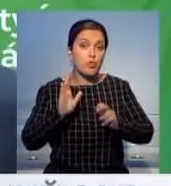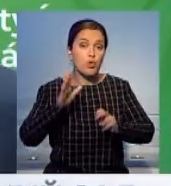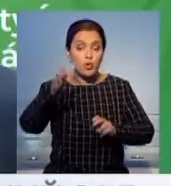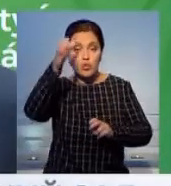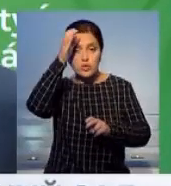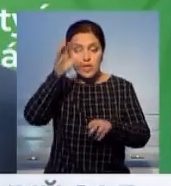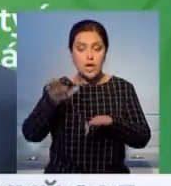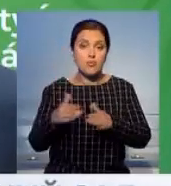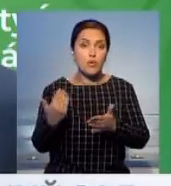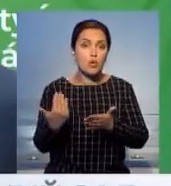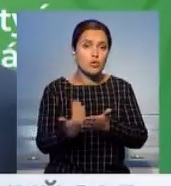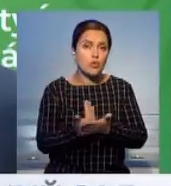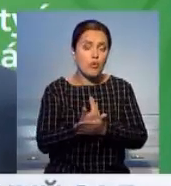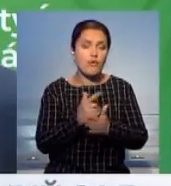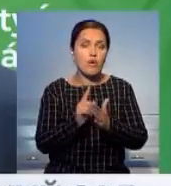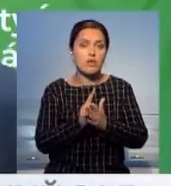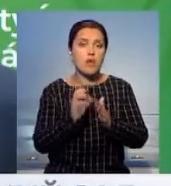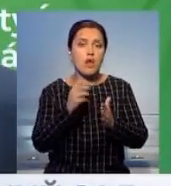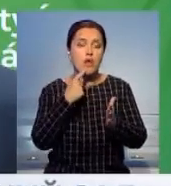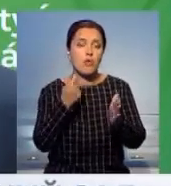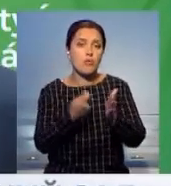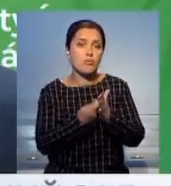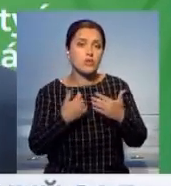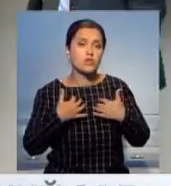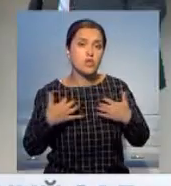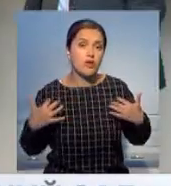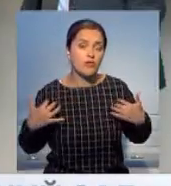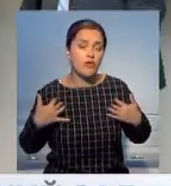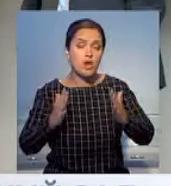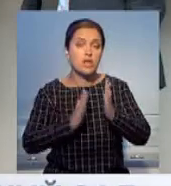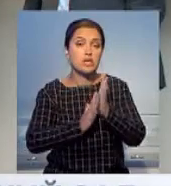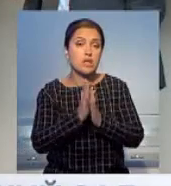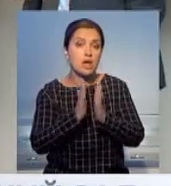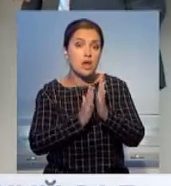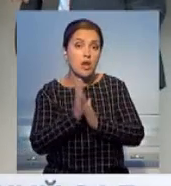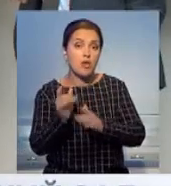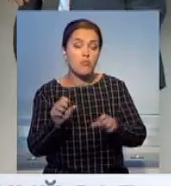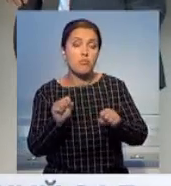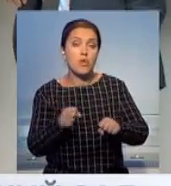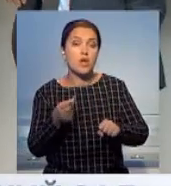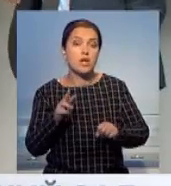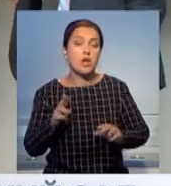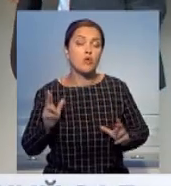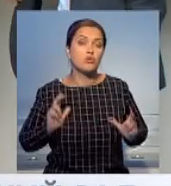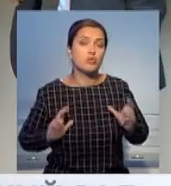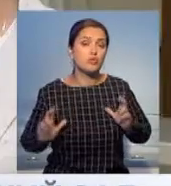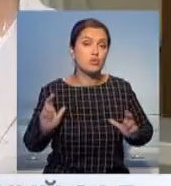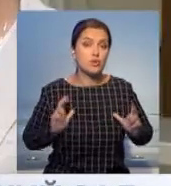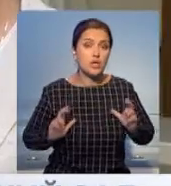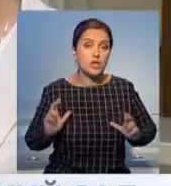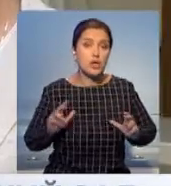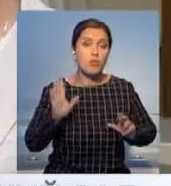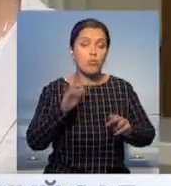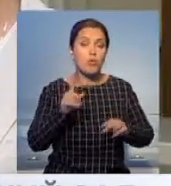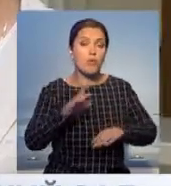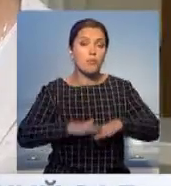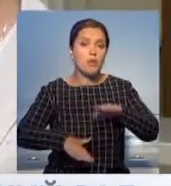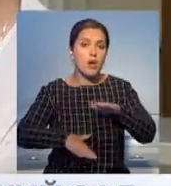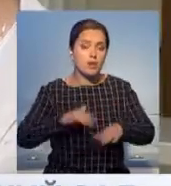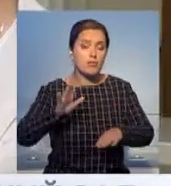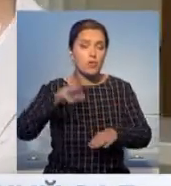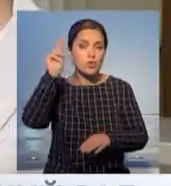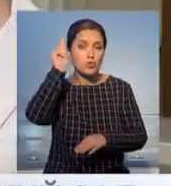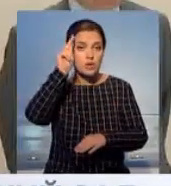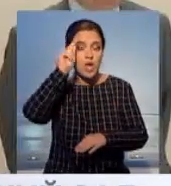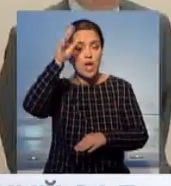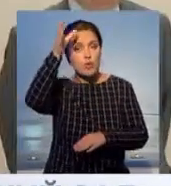будут разрабатывать новые сорта пастбищных культур, сенокосных культур. Уникальная возможность для наших студентов. Наши студенты будут там проходить практику,